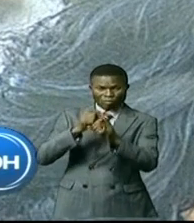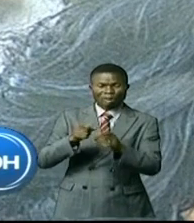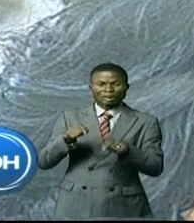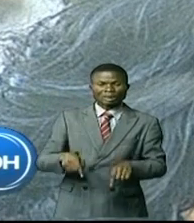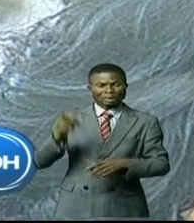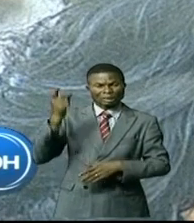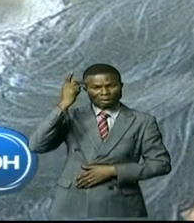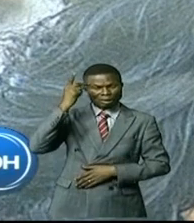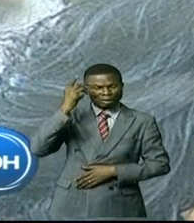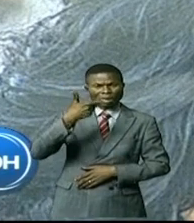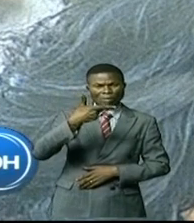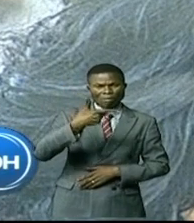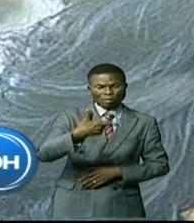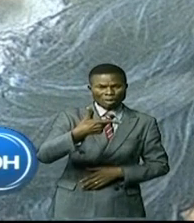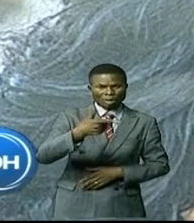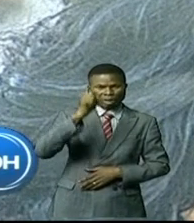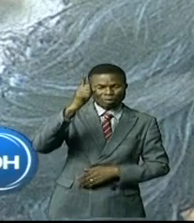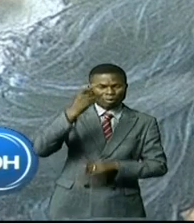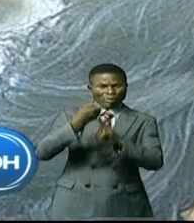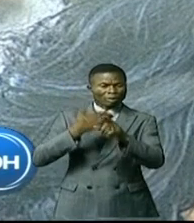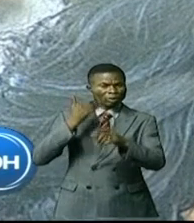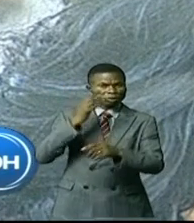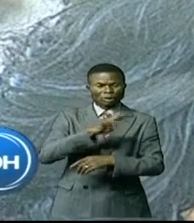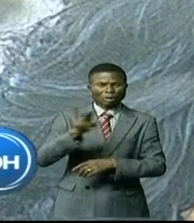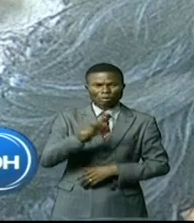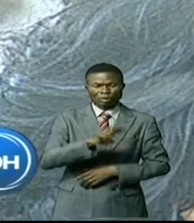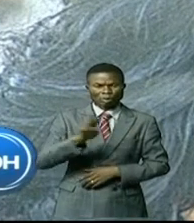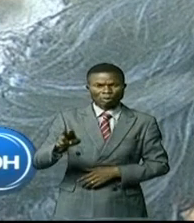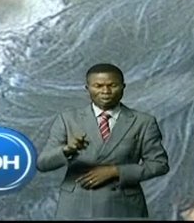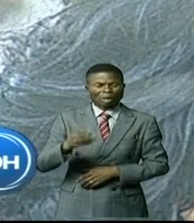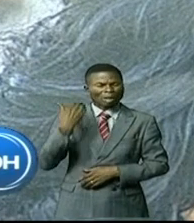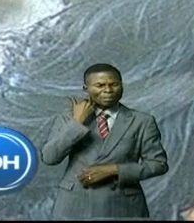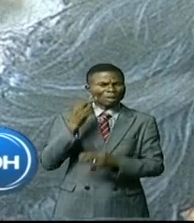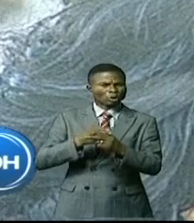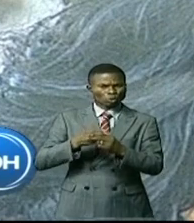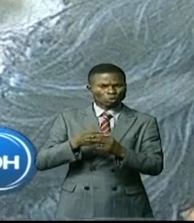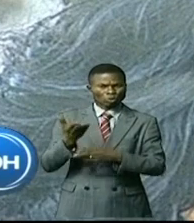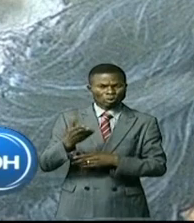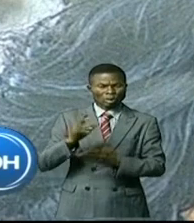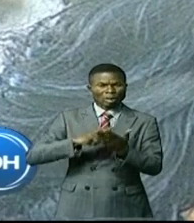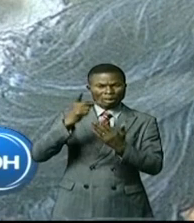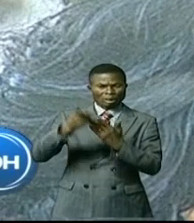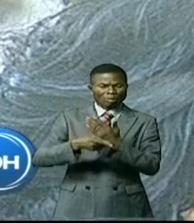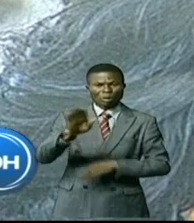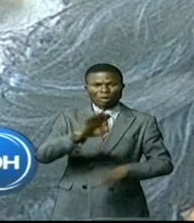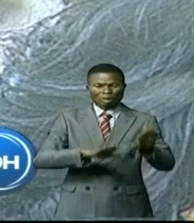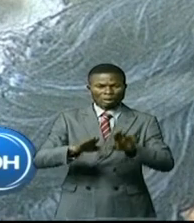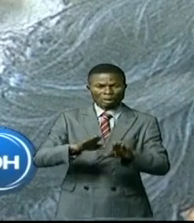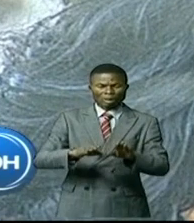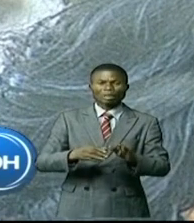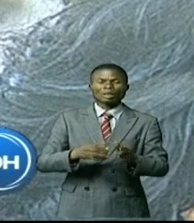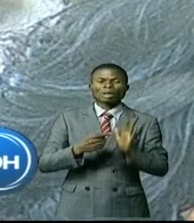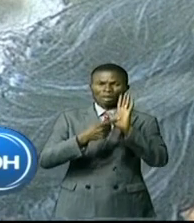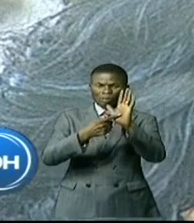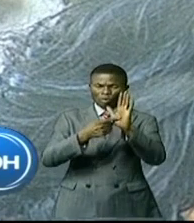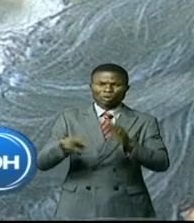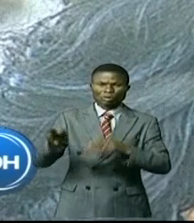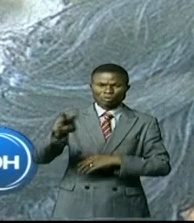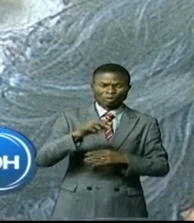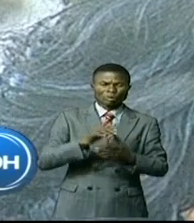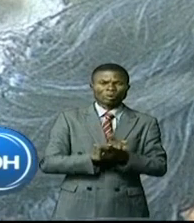Kinshasa le mardi 1er juin 2022, de suite d'une courte maladie. Le programme des funérailles se présente de la manière